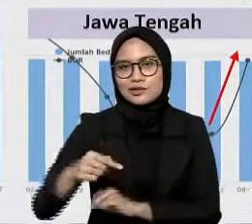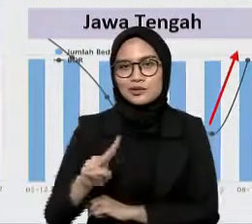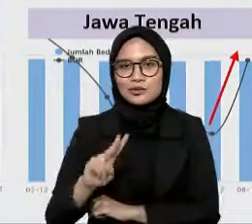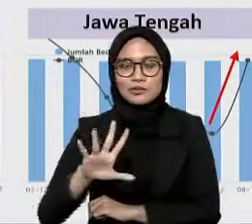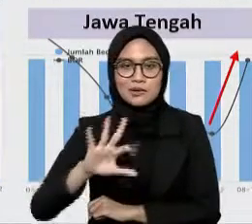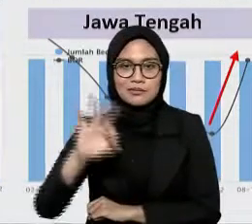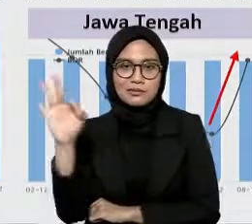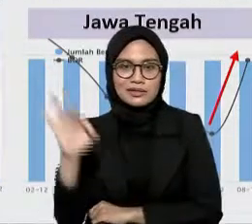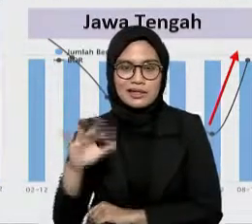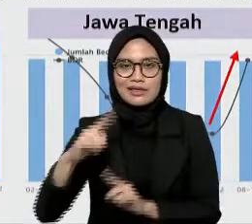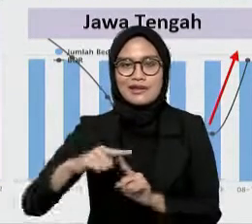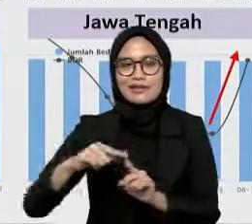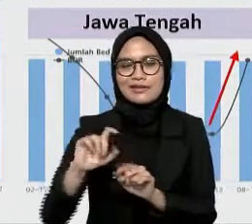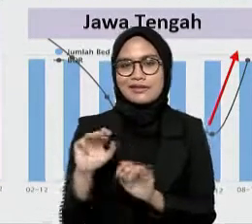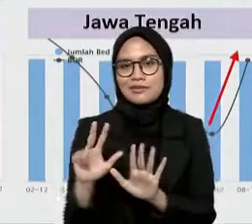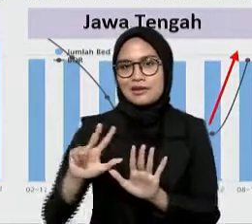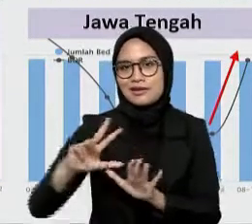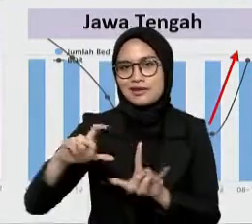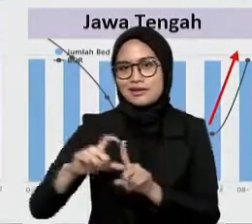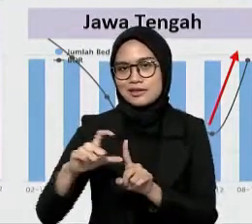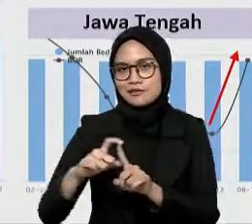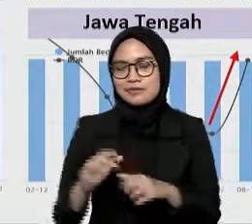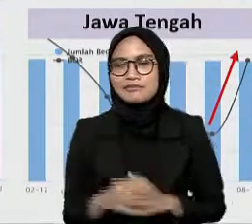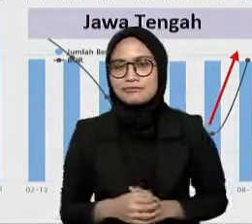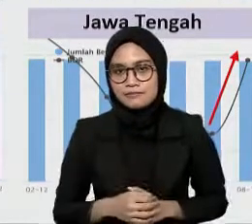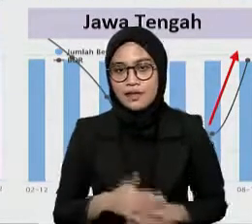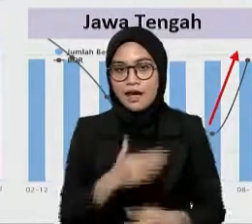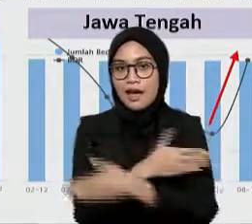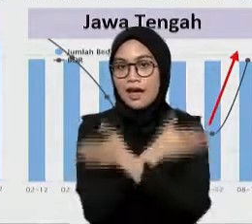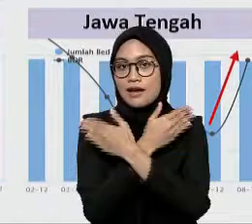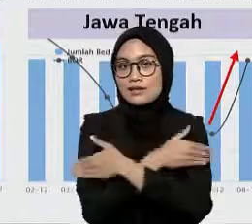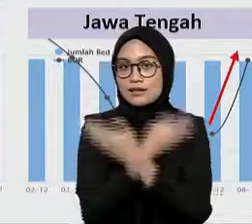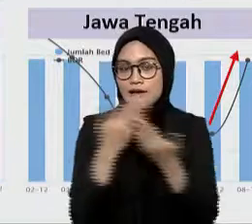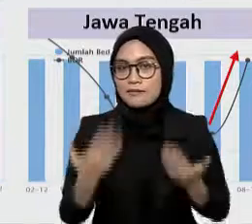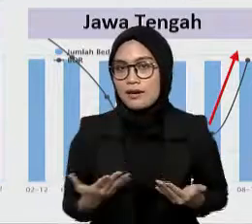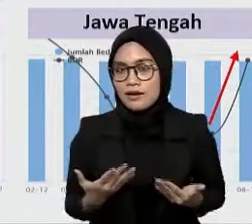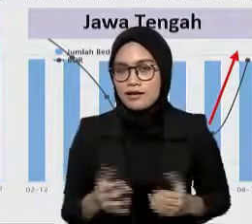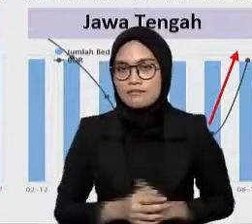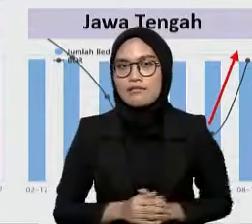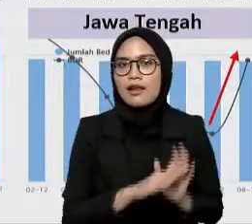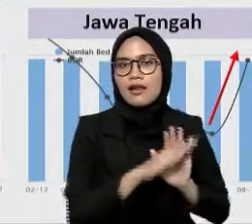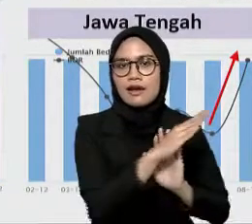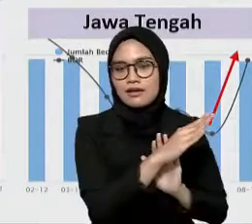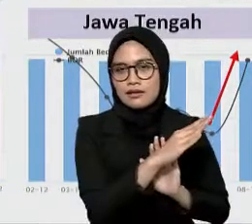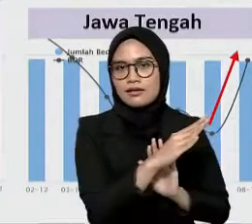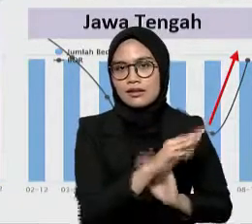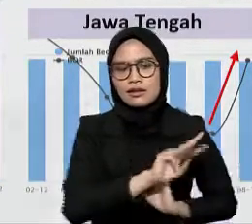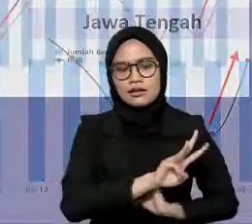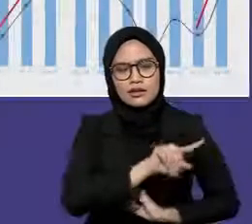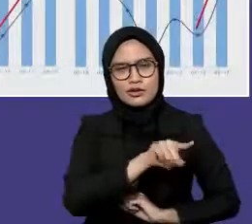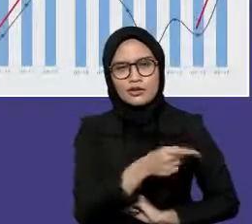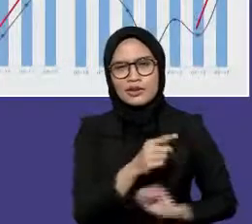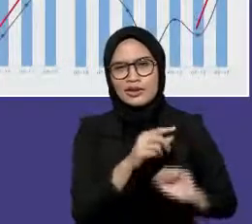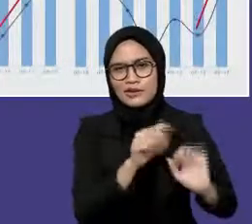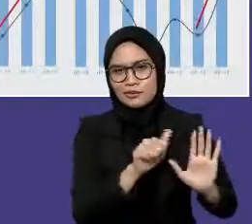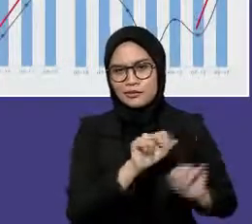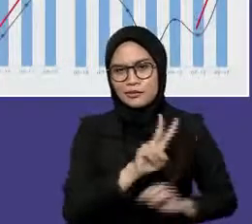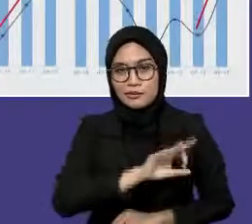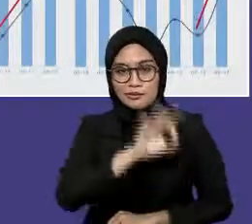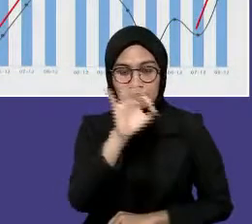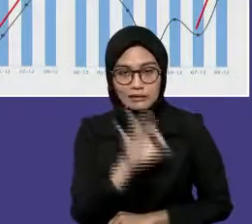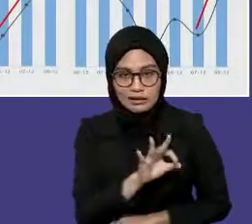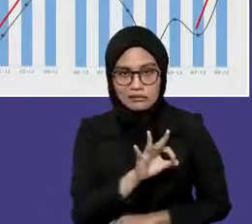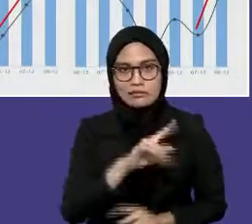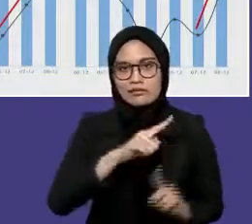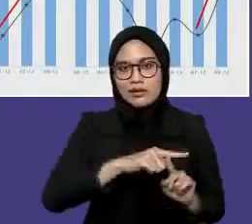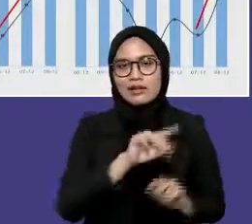11,26% pada tanggal 8 Desember. Aceh menunjukkan kenaikan dari 3,62% per tanggal